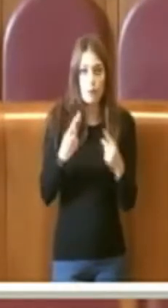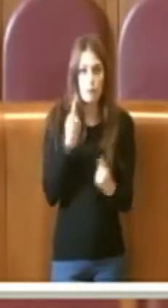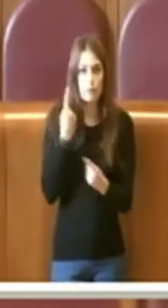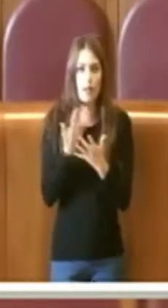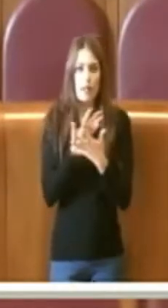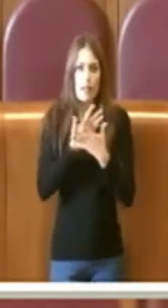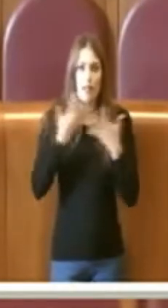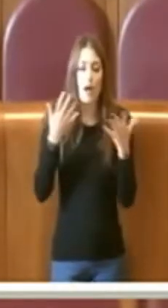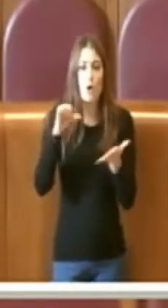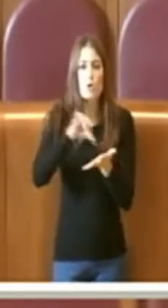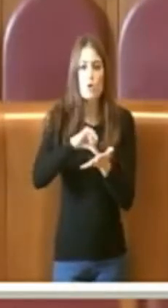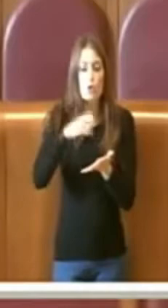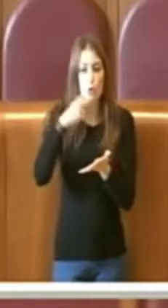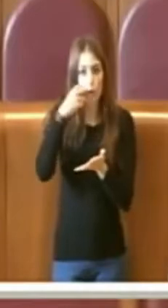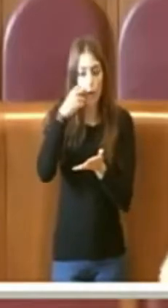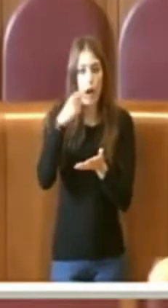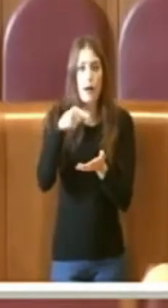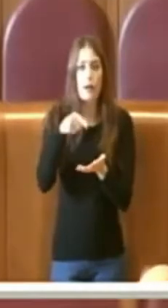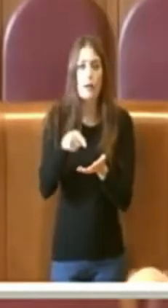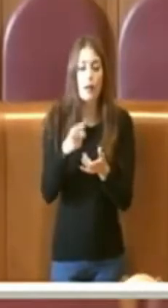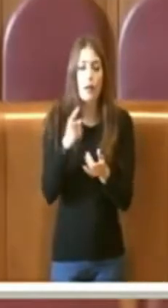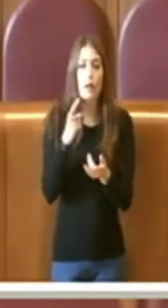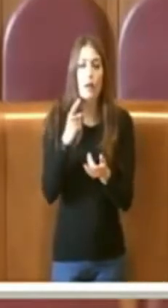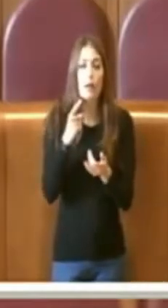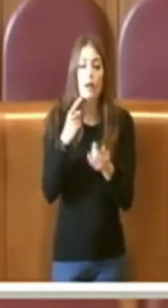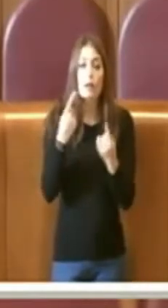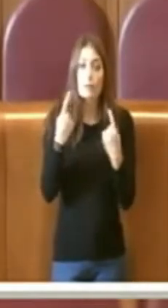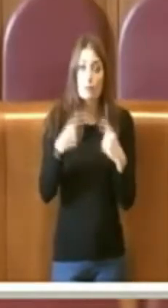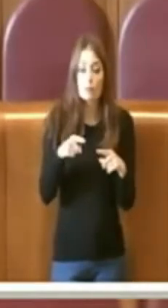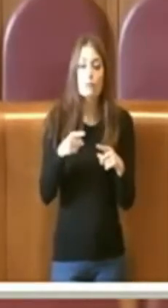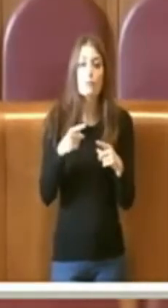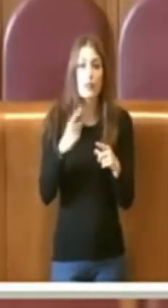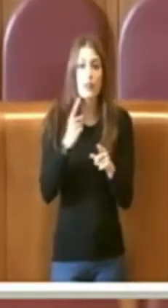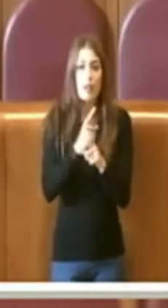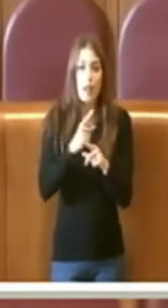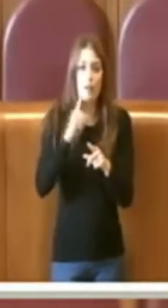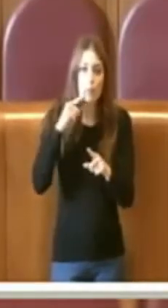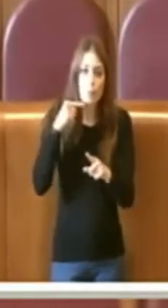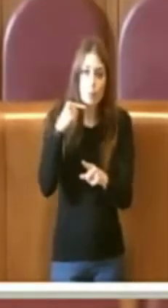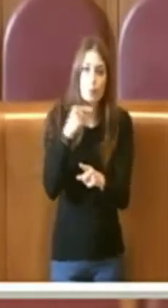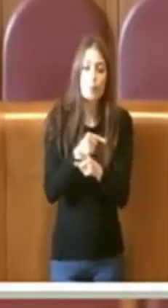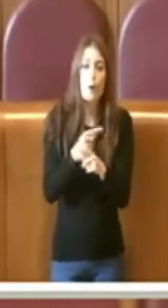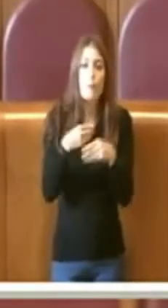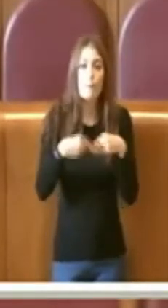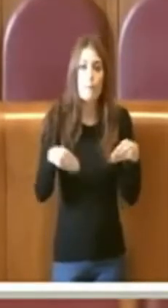centro carni è e deve rimanere un bene comune.